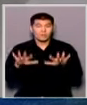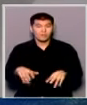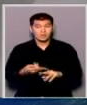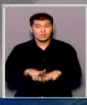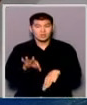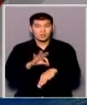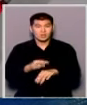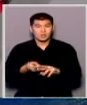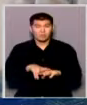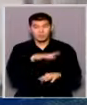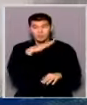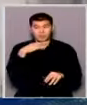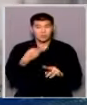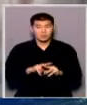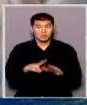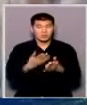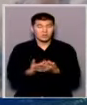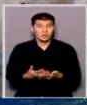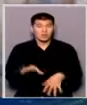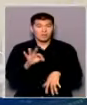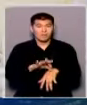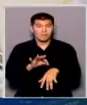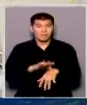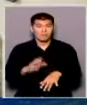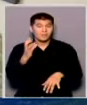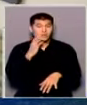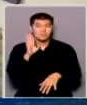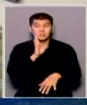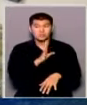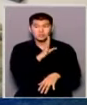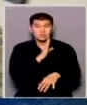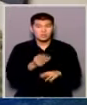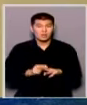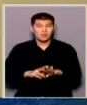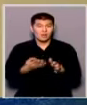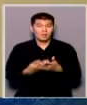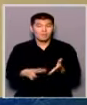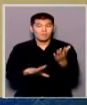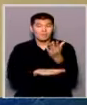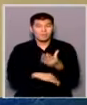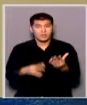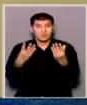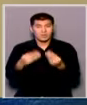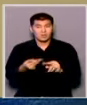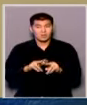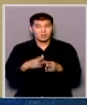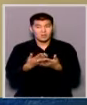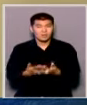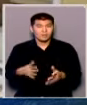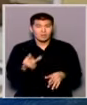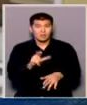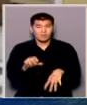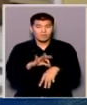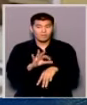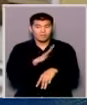больных. Особенно увеличилось количество случаев инфицирования среди беременных женщин. За последние 10 дней в инфекционных стационарах количество